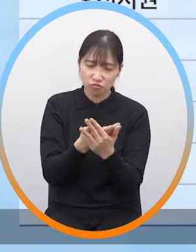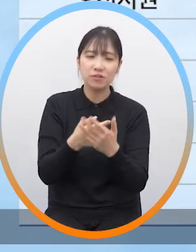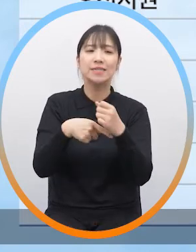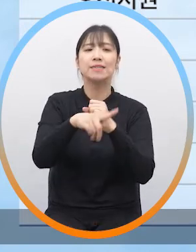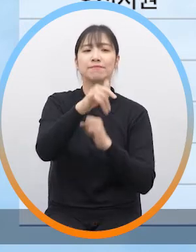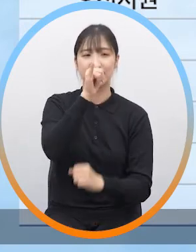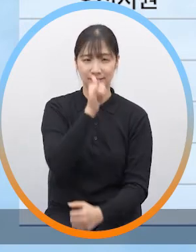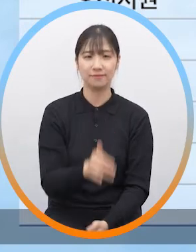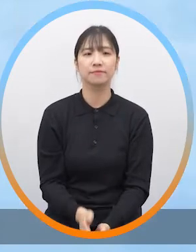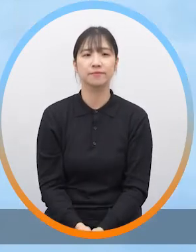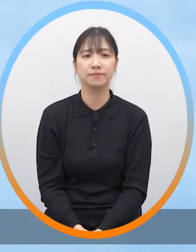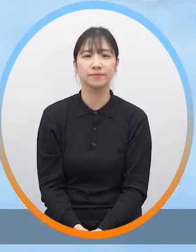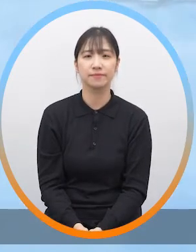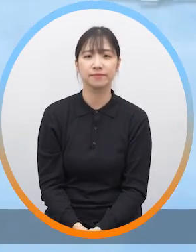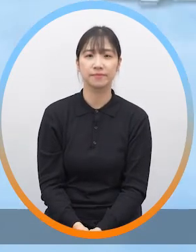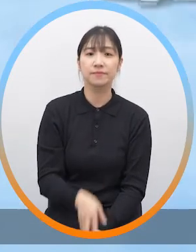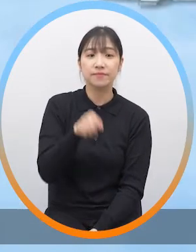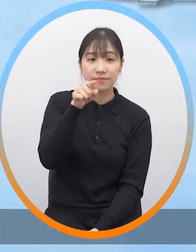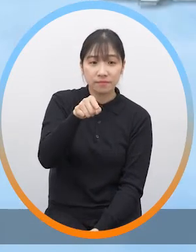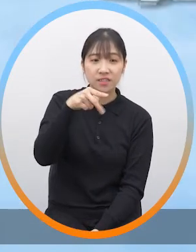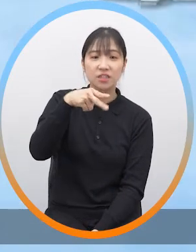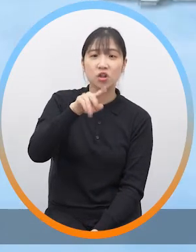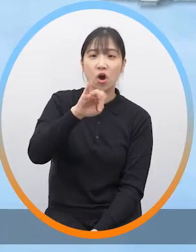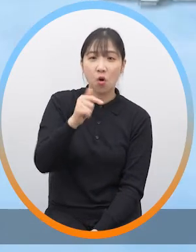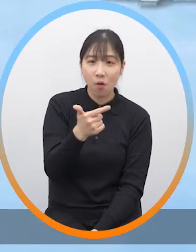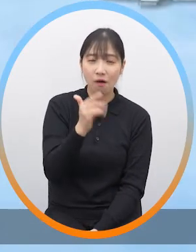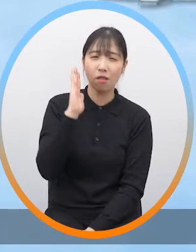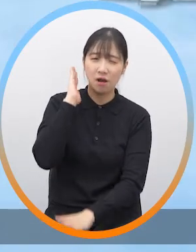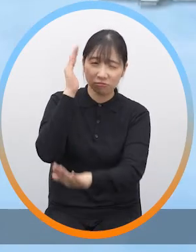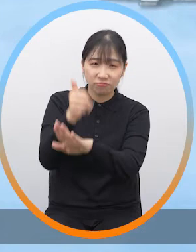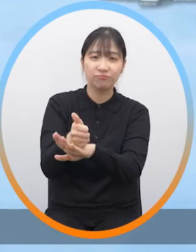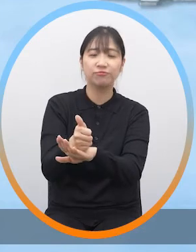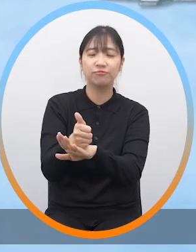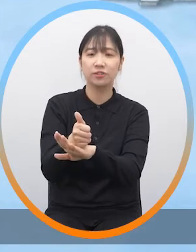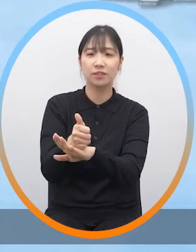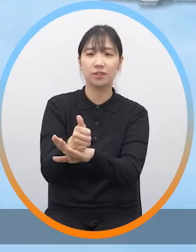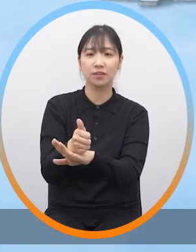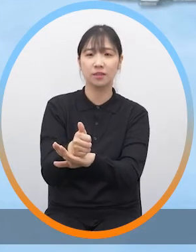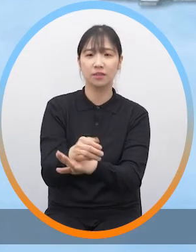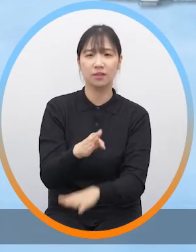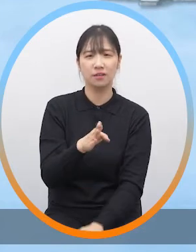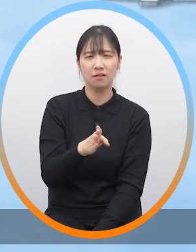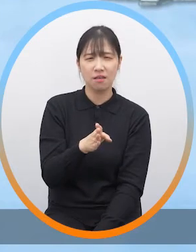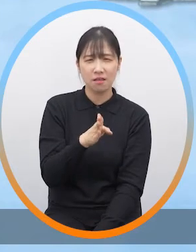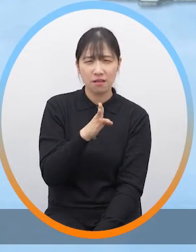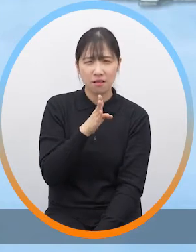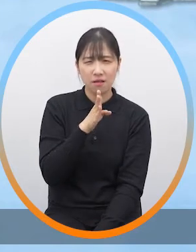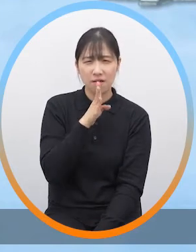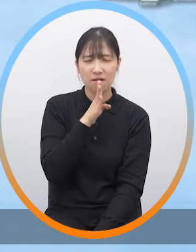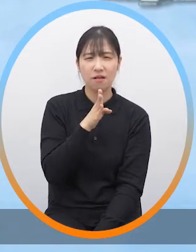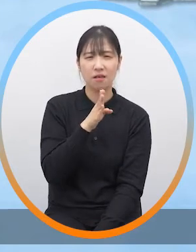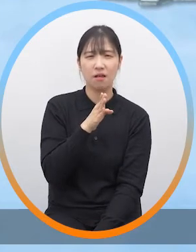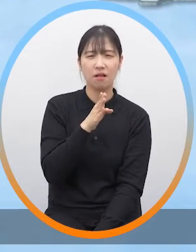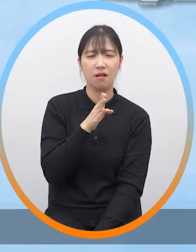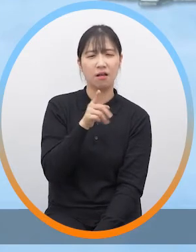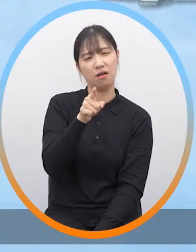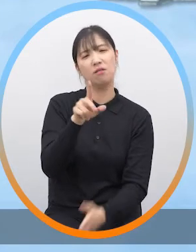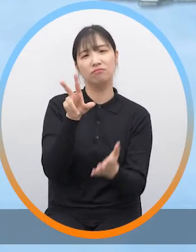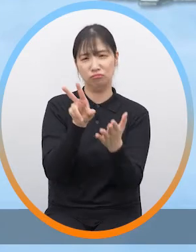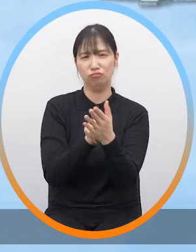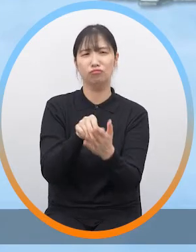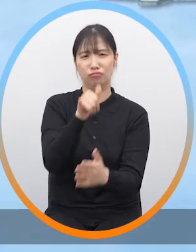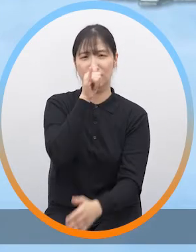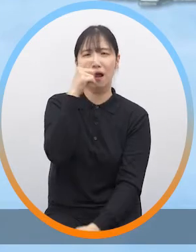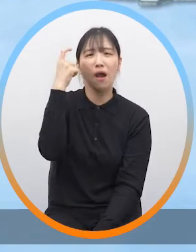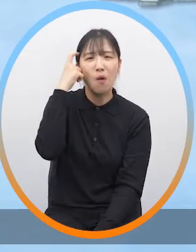이렇게 보시면 되고요. 이 서원은 나중에 굉장한 그 뭐라 그럴까요? 병폐가